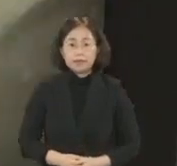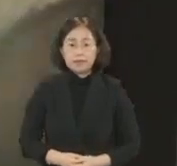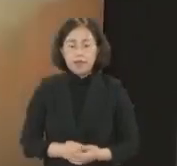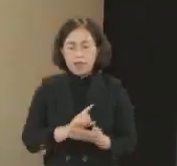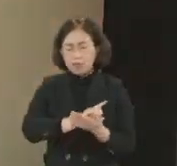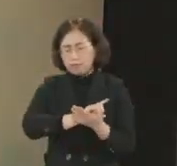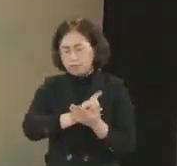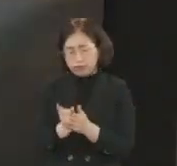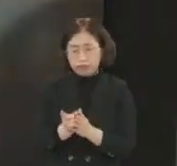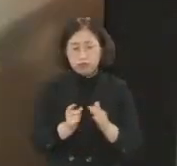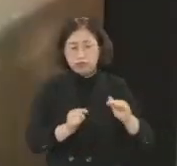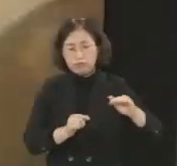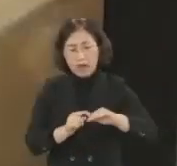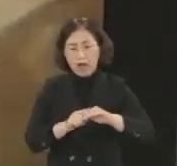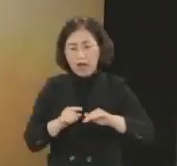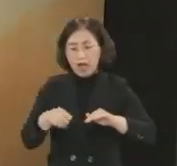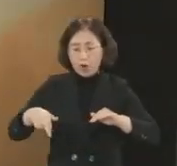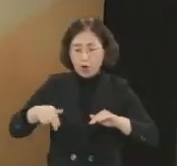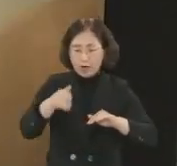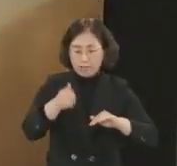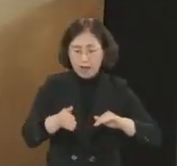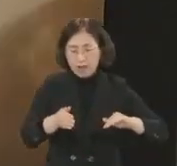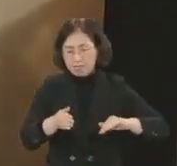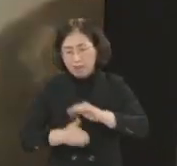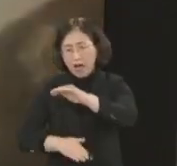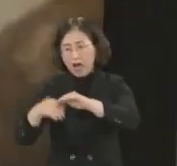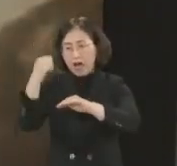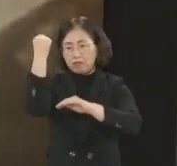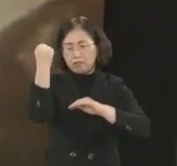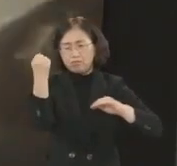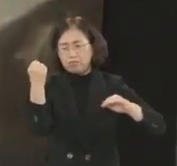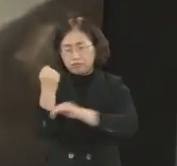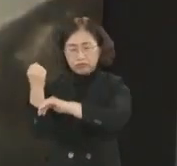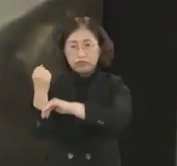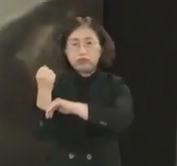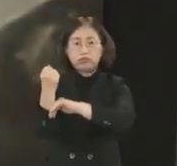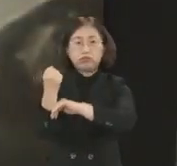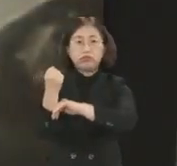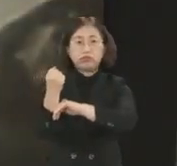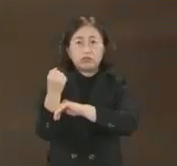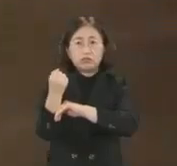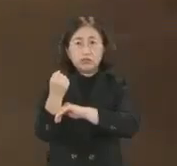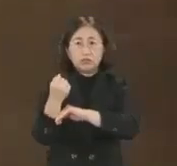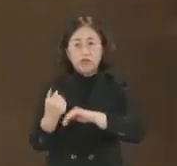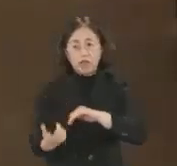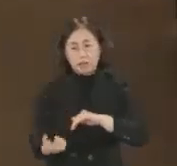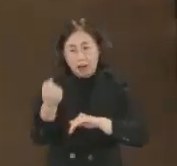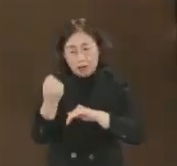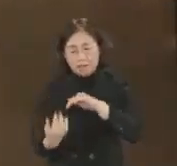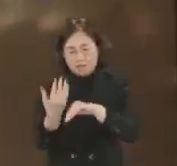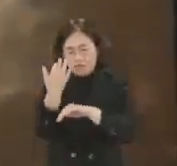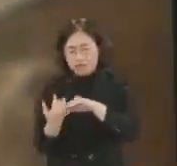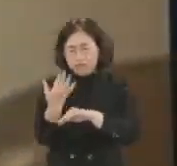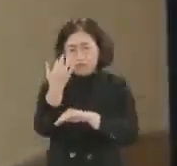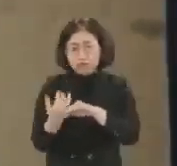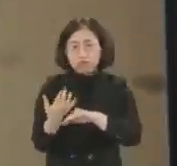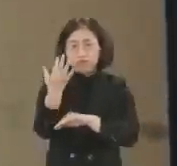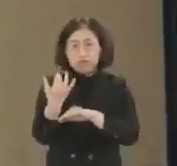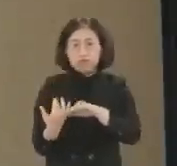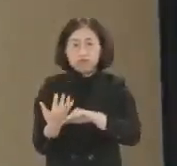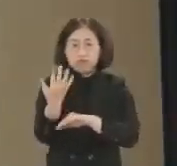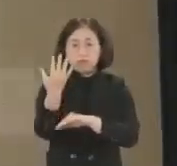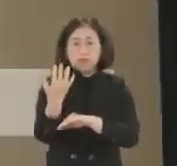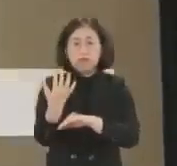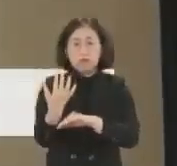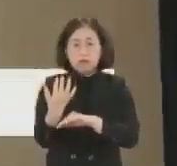빠르게 달려오던 승용차가 인도를 넘더니 도로변 기둥을 강하게 들이받고 멈춰섭니다. 곧바로 차량 보닛에서